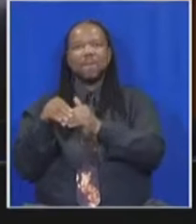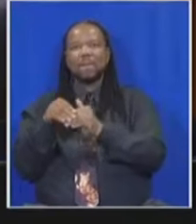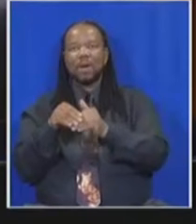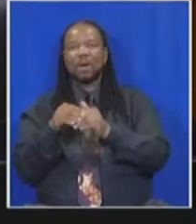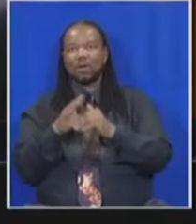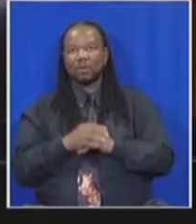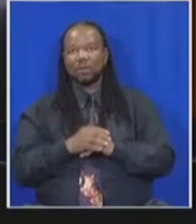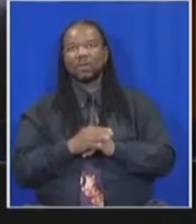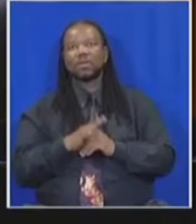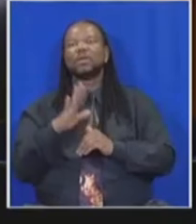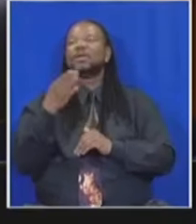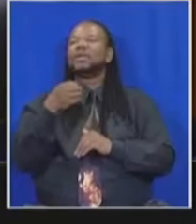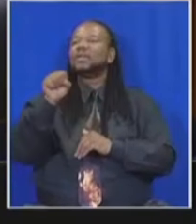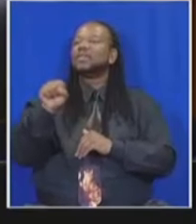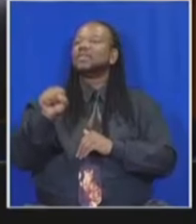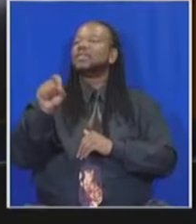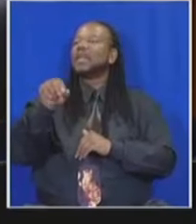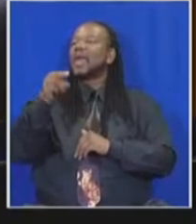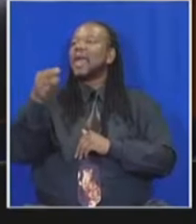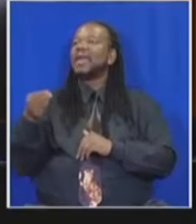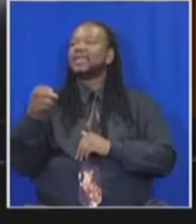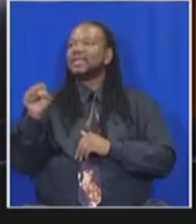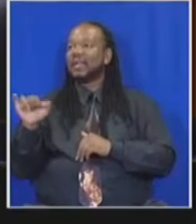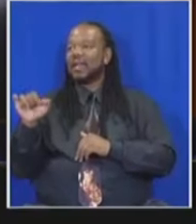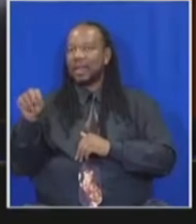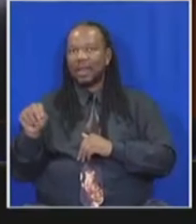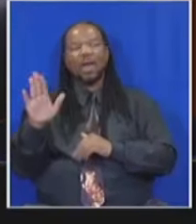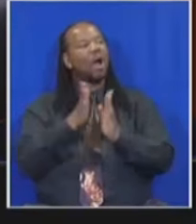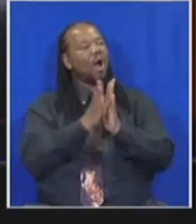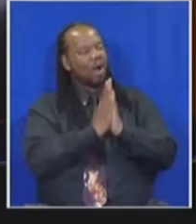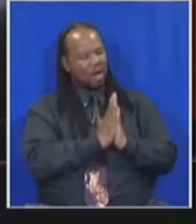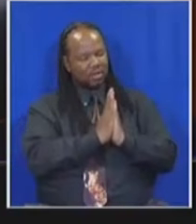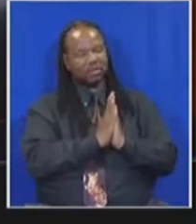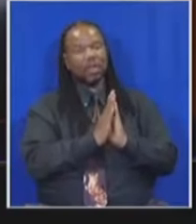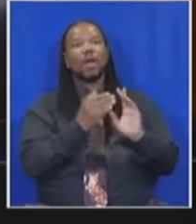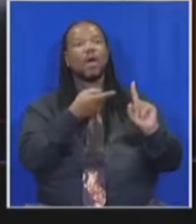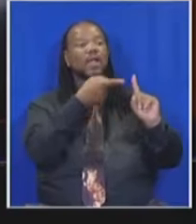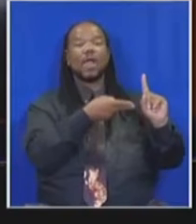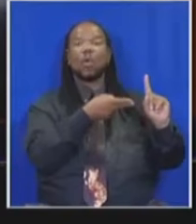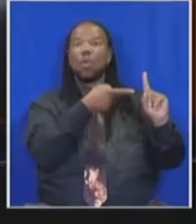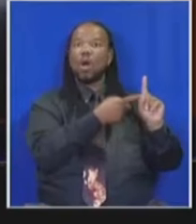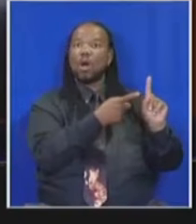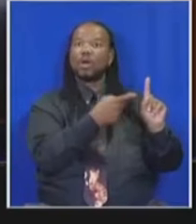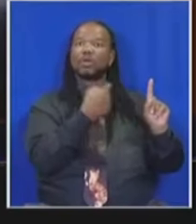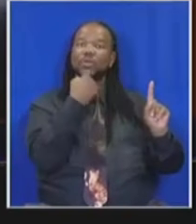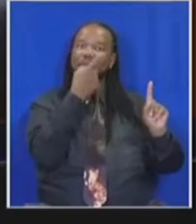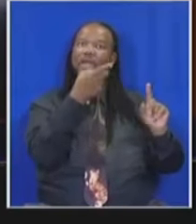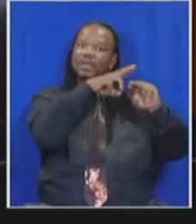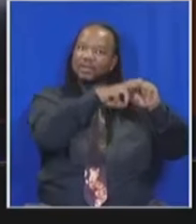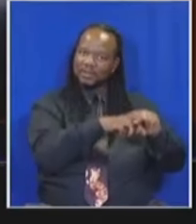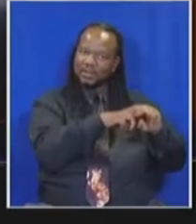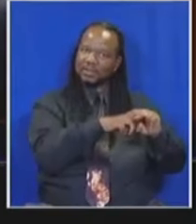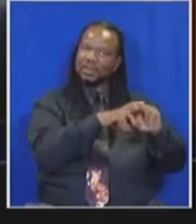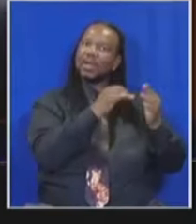Stine Hazin I asked Honorable Schlingua to take his seat earlier